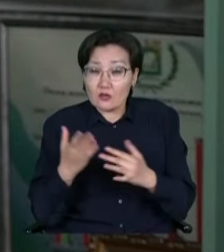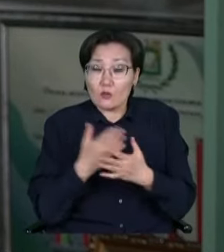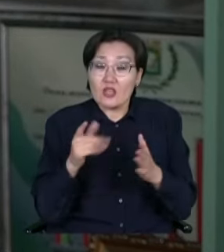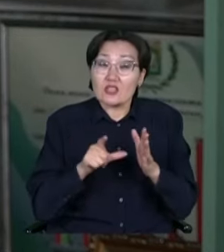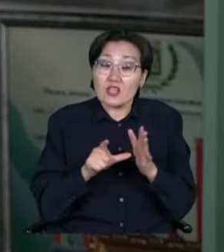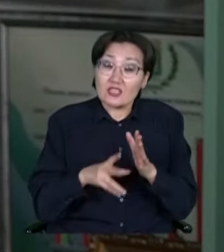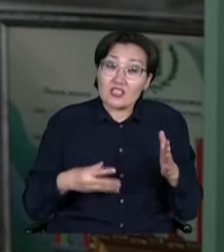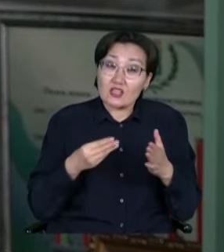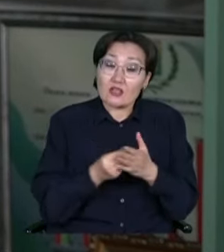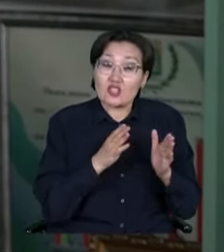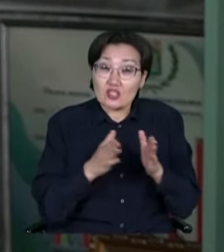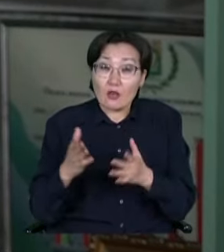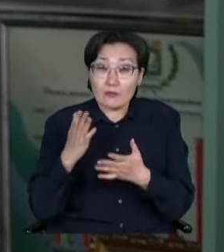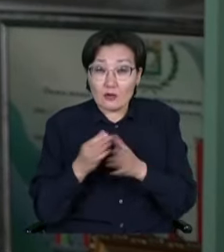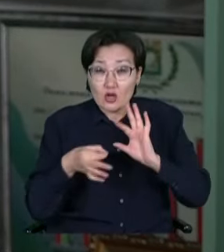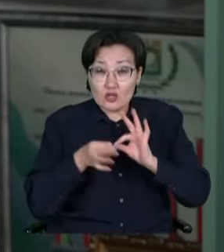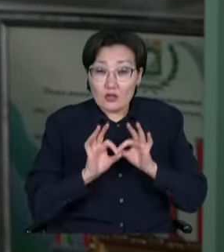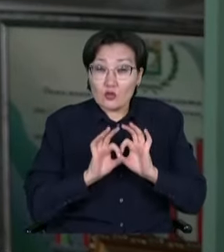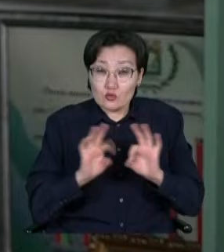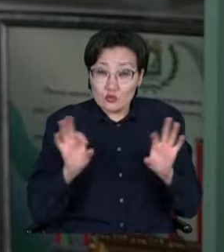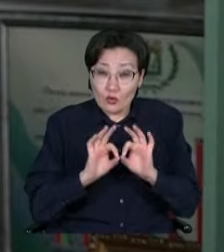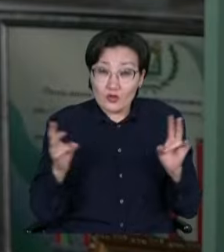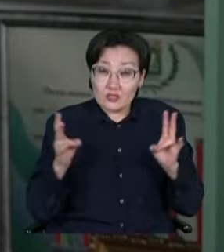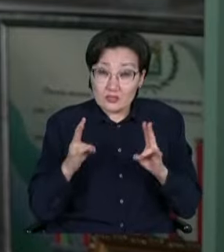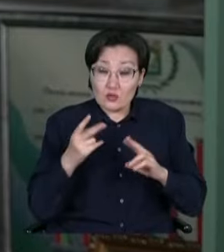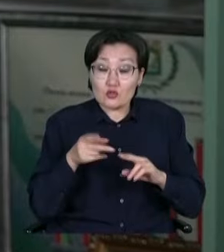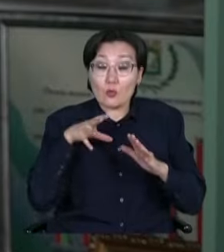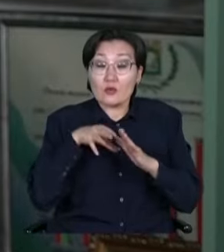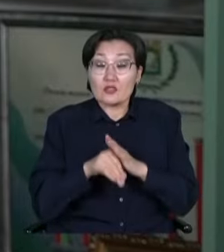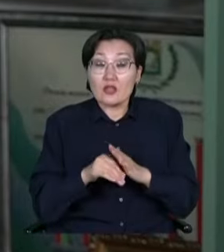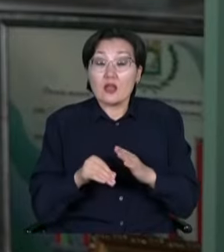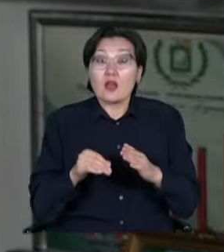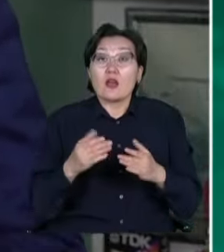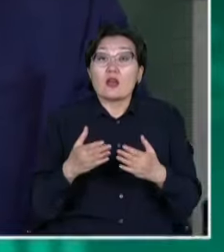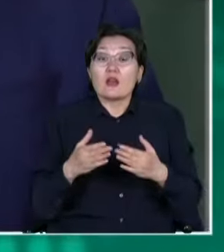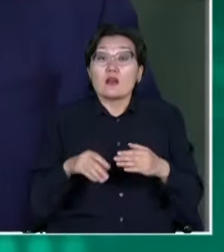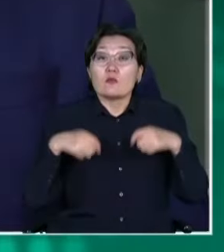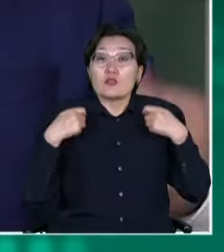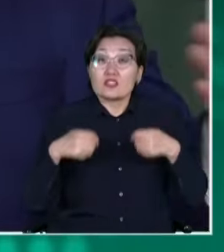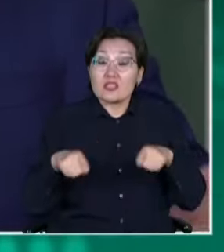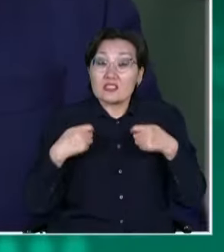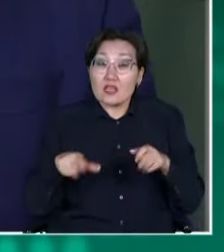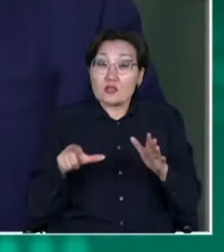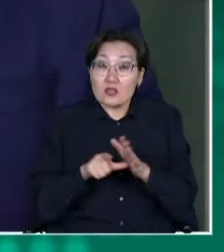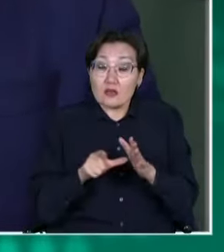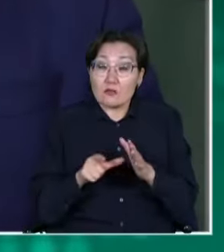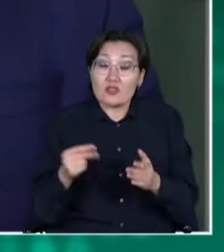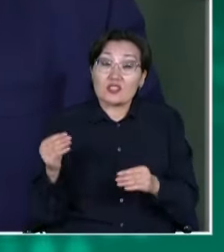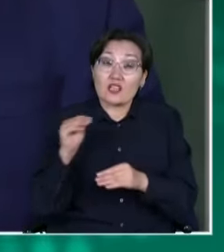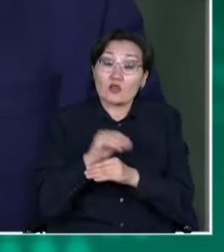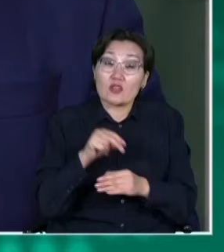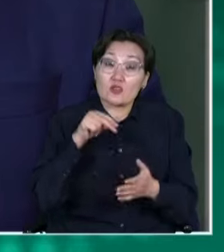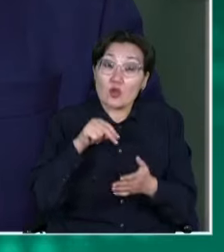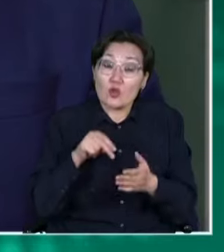төлеудің режимдері бар екендігі жан-жақты түсіндірілу керек деп ойлаймын. Солардың бірі бөлшек сауда салығы. Қалай қосылған құн салығынан өтіп, бөлшек